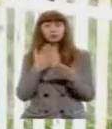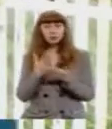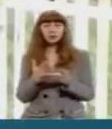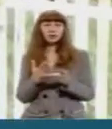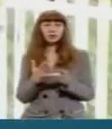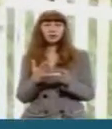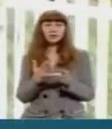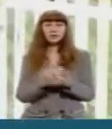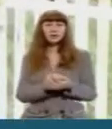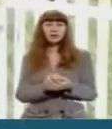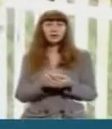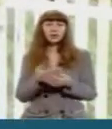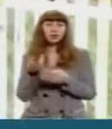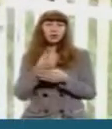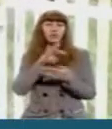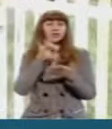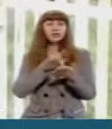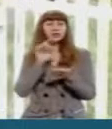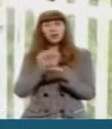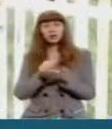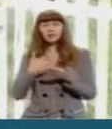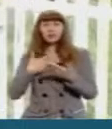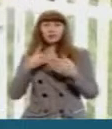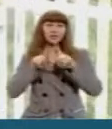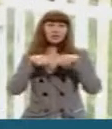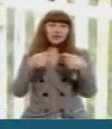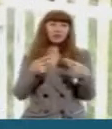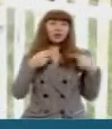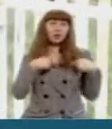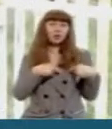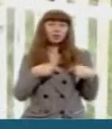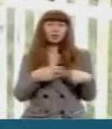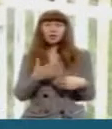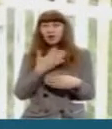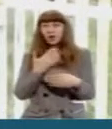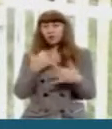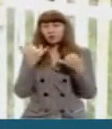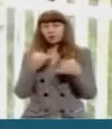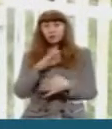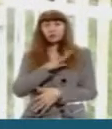қоныс аудару жайында естіп, сонымен осы жақтағылармен сөйлесіп,